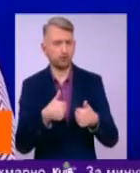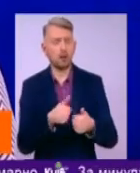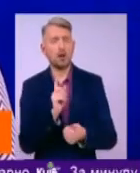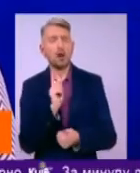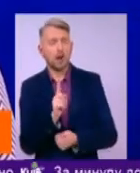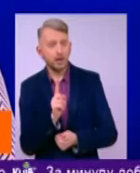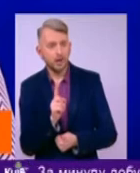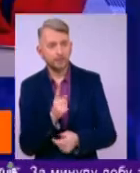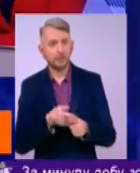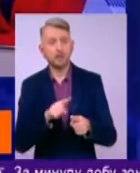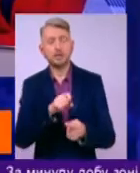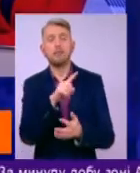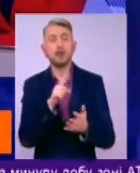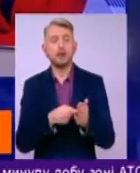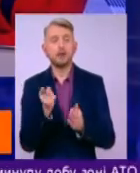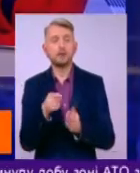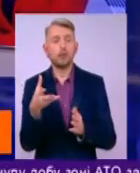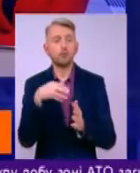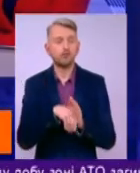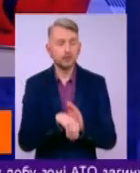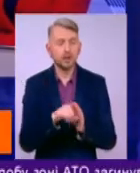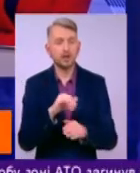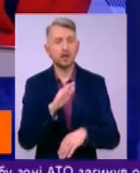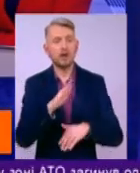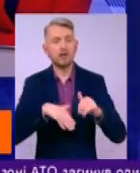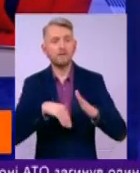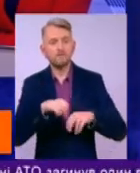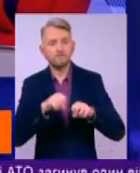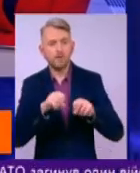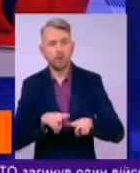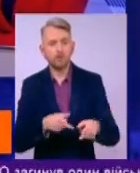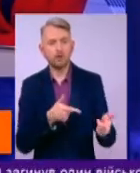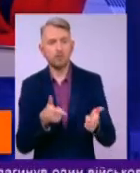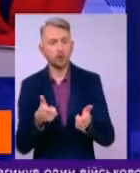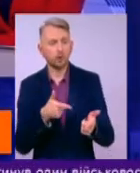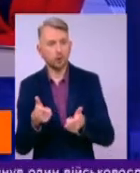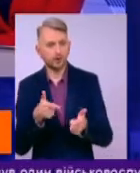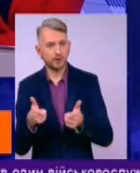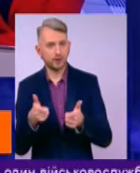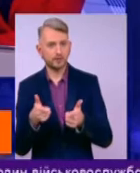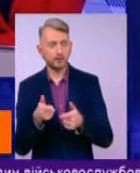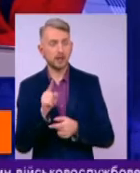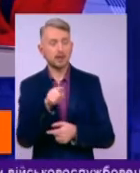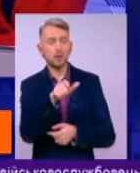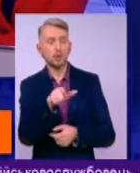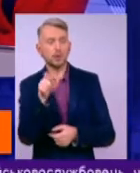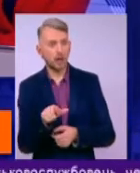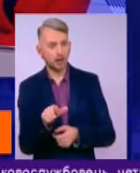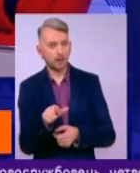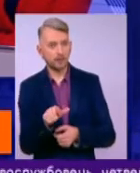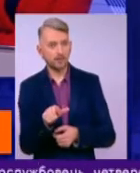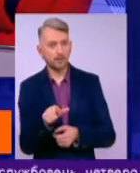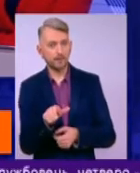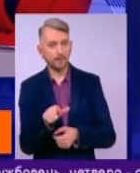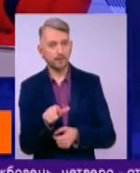не менше, це питання в тому числі і фахової підготовки тих людей, які